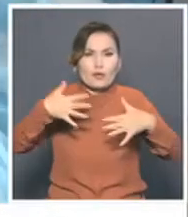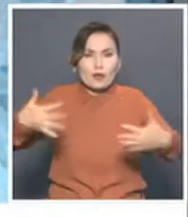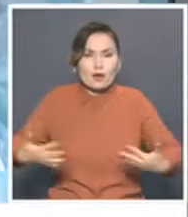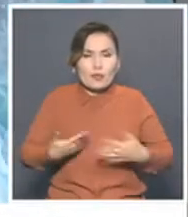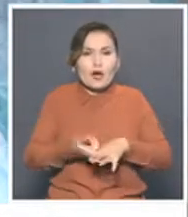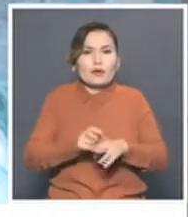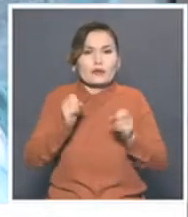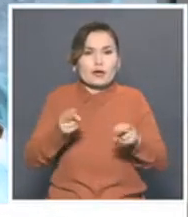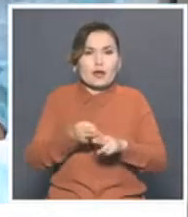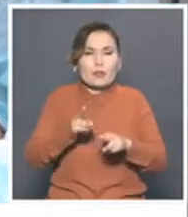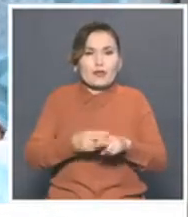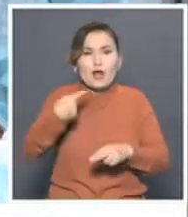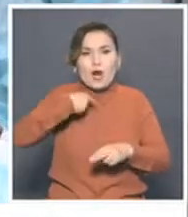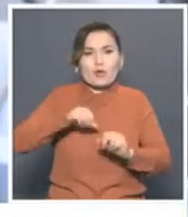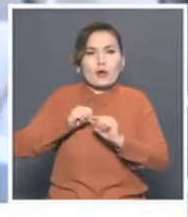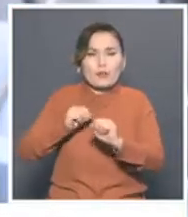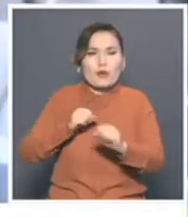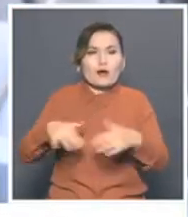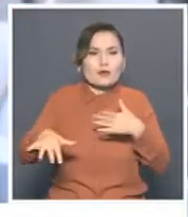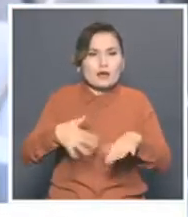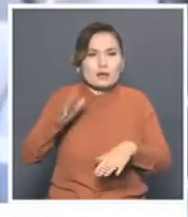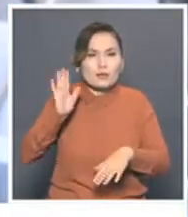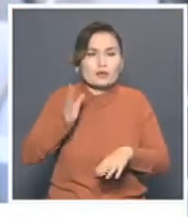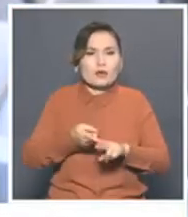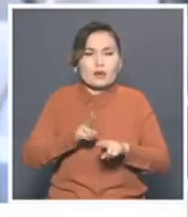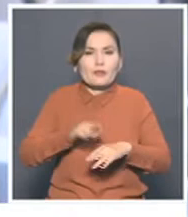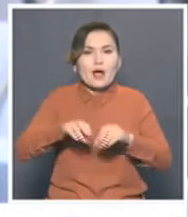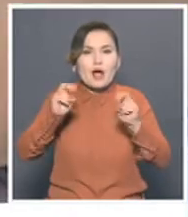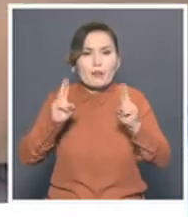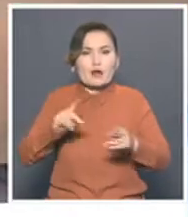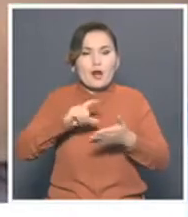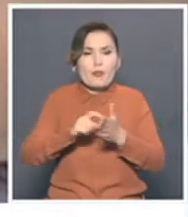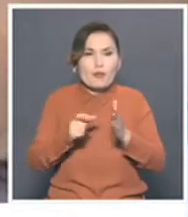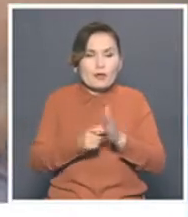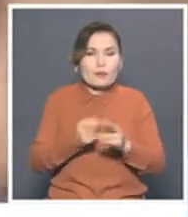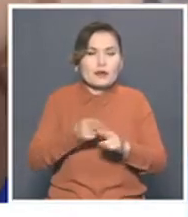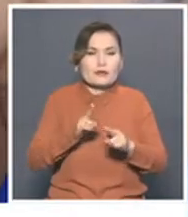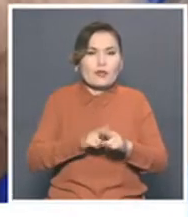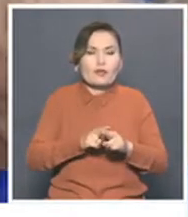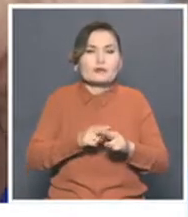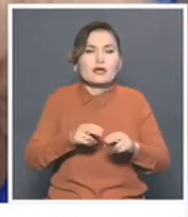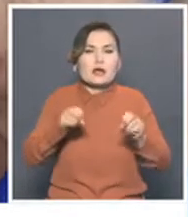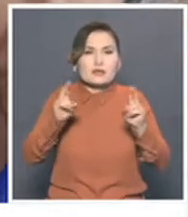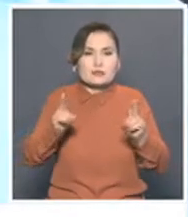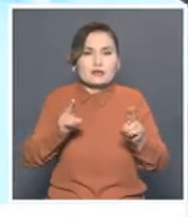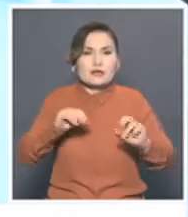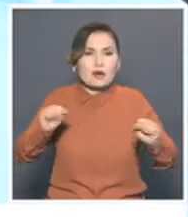ұшырайды. Бұл иммунитеттің әлсіреуіне әкелуі мүмкін. Сондықтан мамандар бөлмені табиғи жолмен желдетуге кеңес береді.